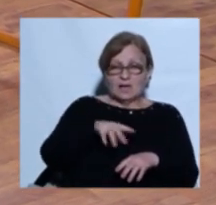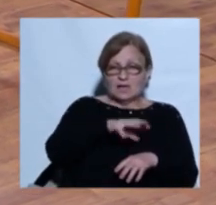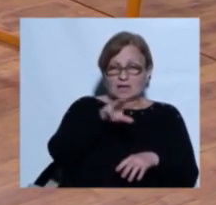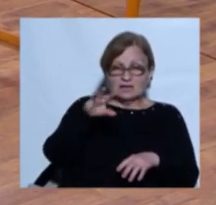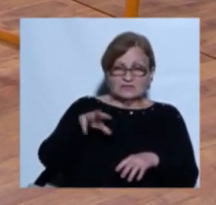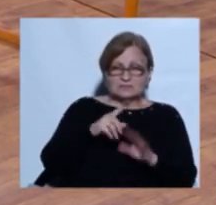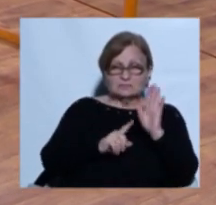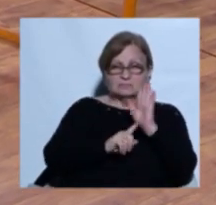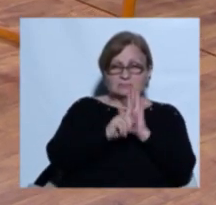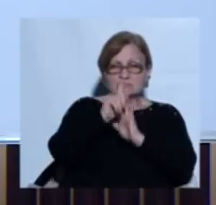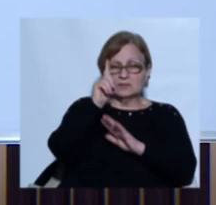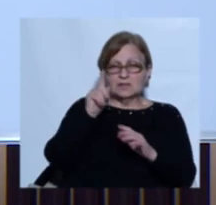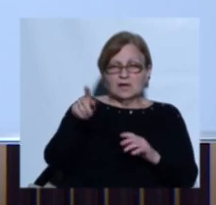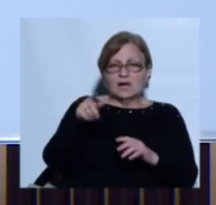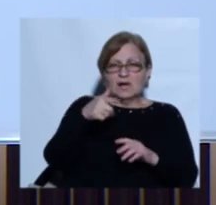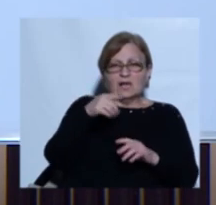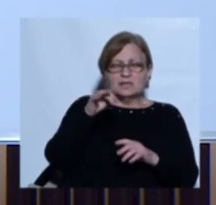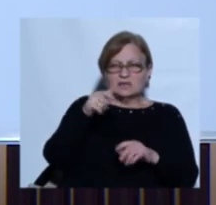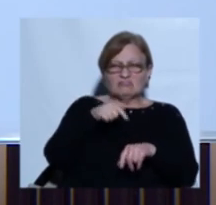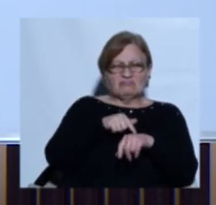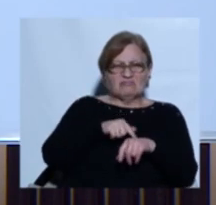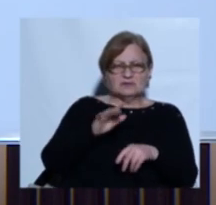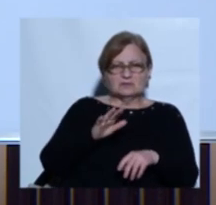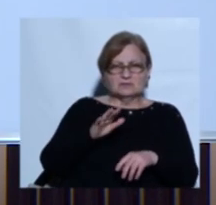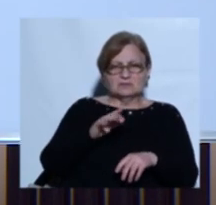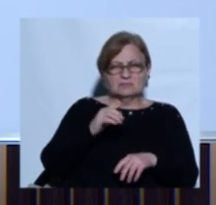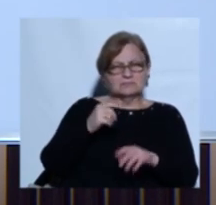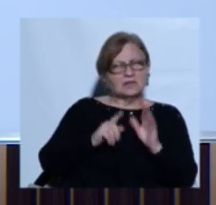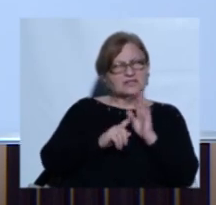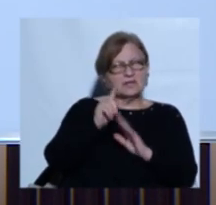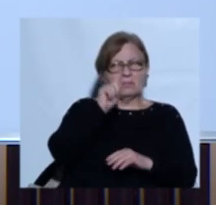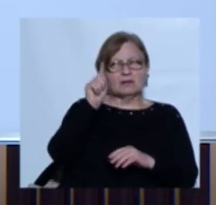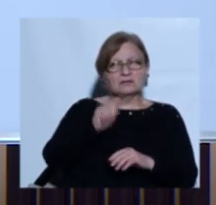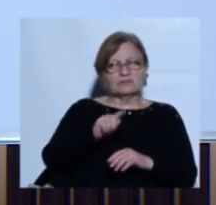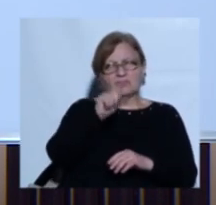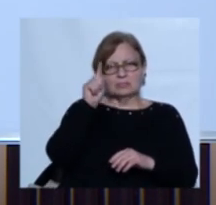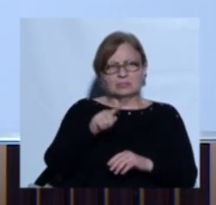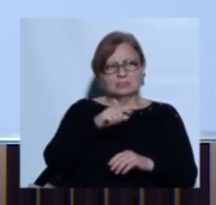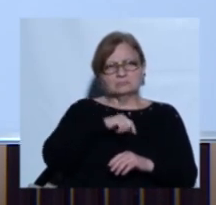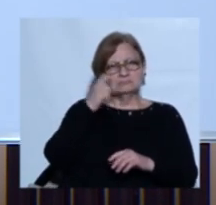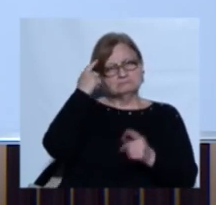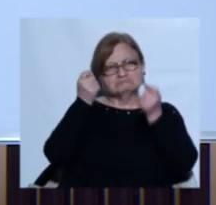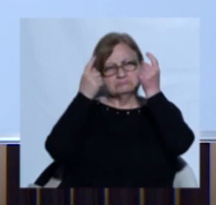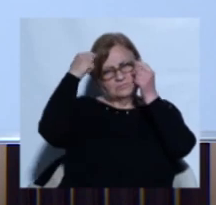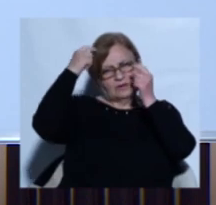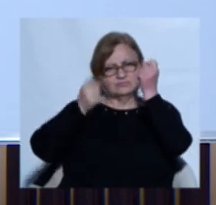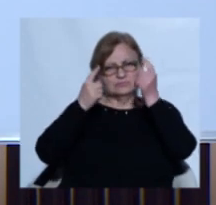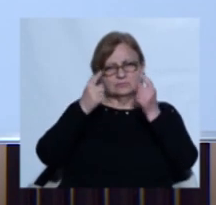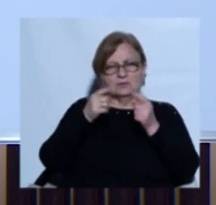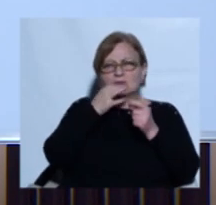ყველაფერს თავდაპირველად იგი ვერ აცნობიერებს. ანუ იწყება კითხვების სტადია, შემდეგ ეს კითხვები